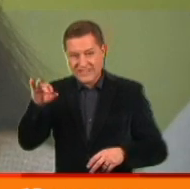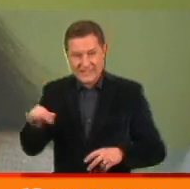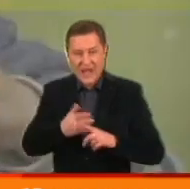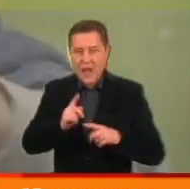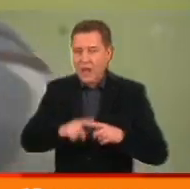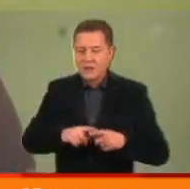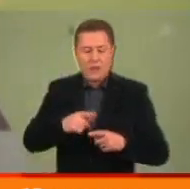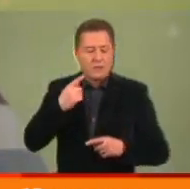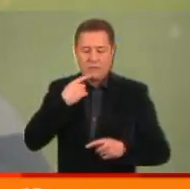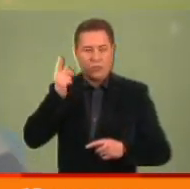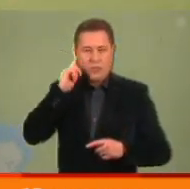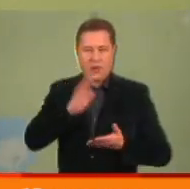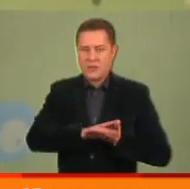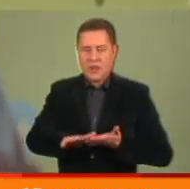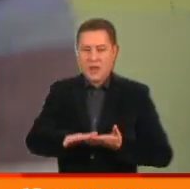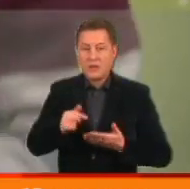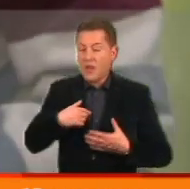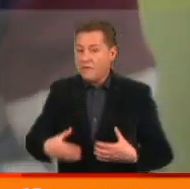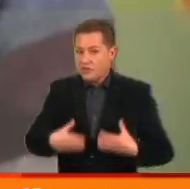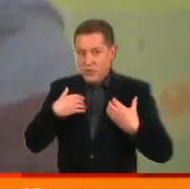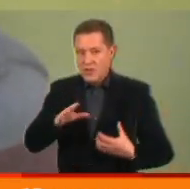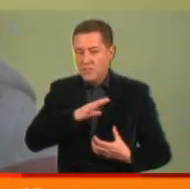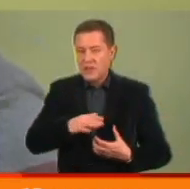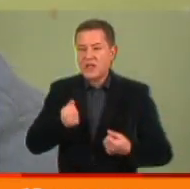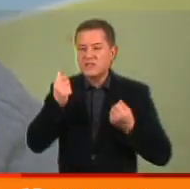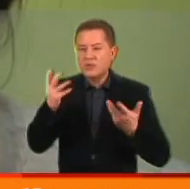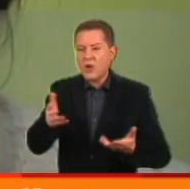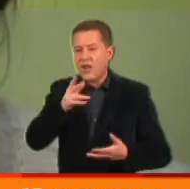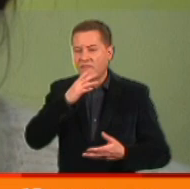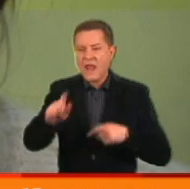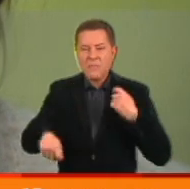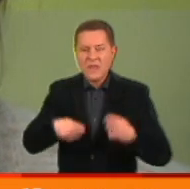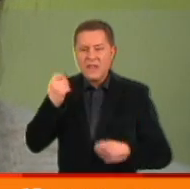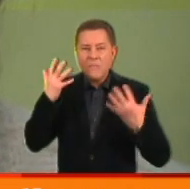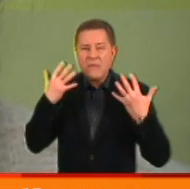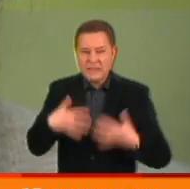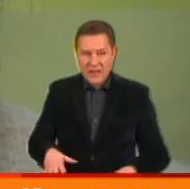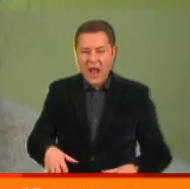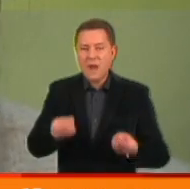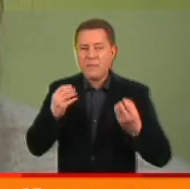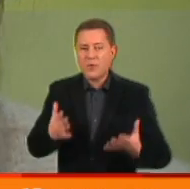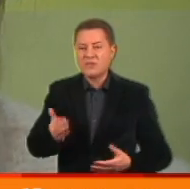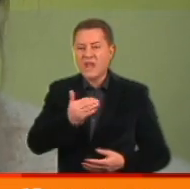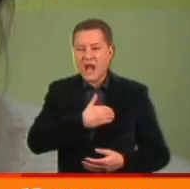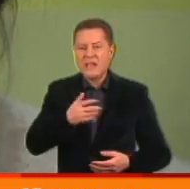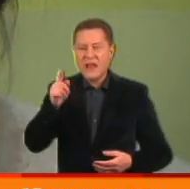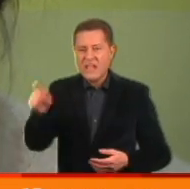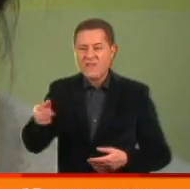порог глухоти. Я так в такому шокі була від того, що ми стільки часу потеряли. Ну, просто ми хотіли його